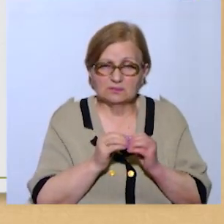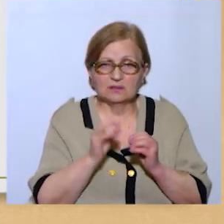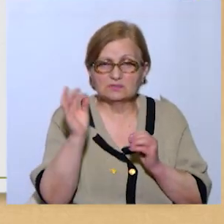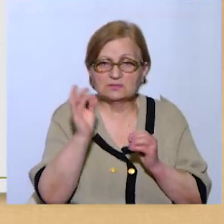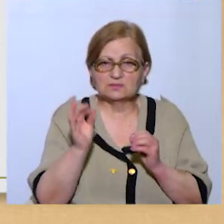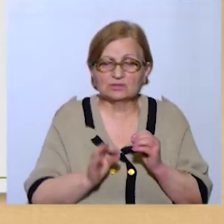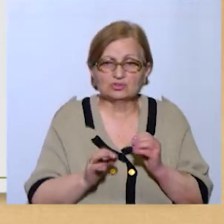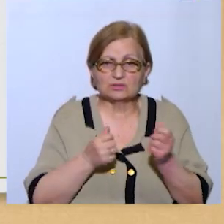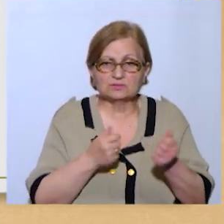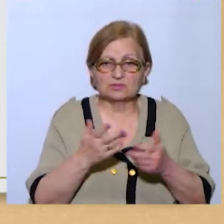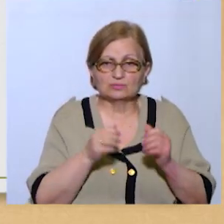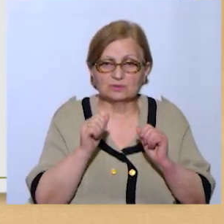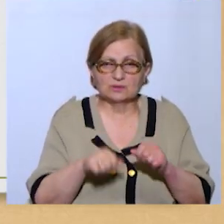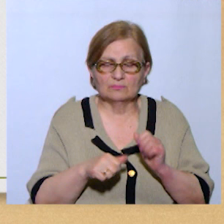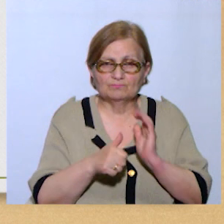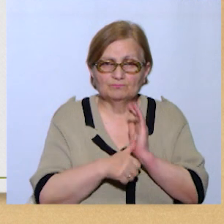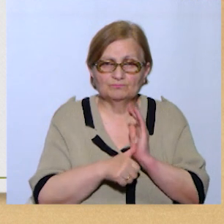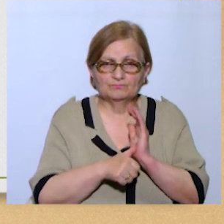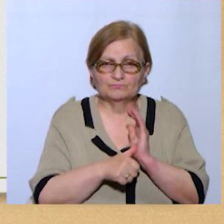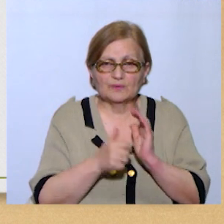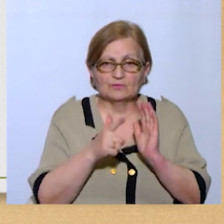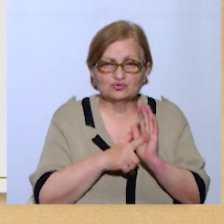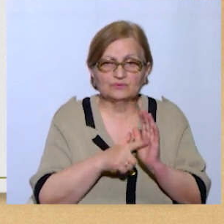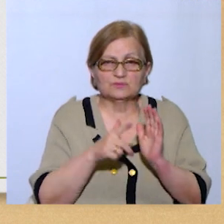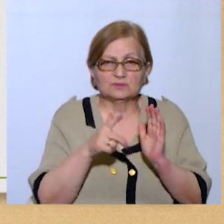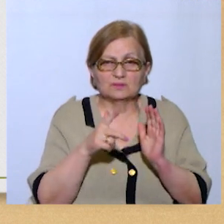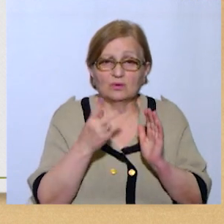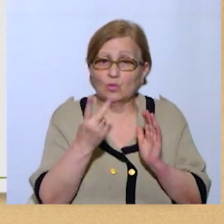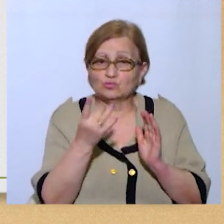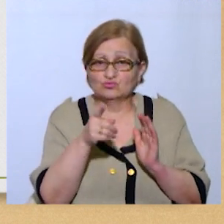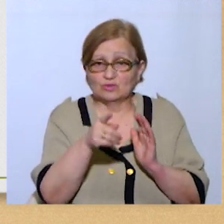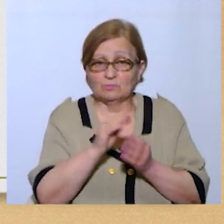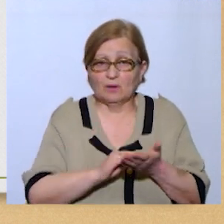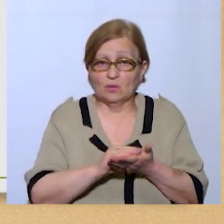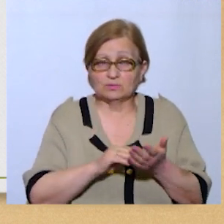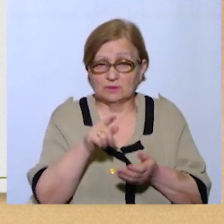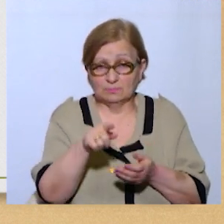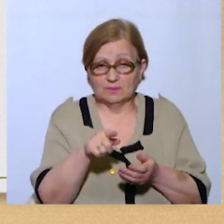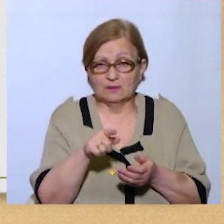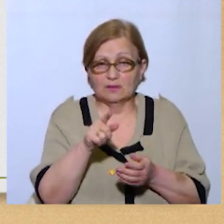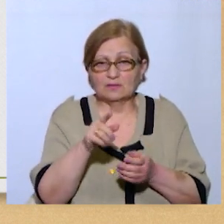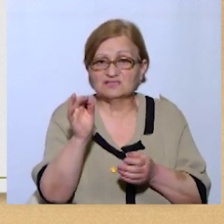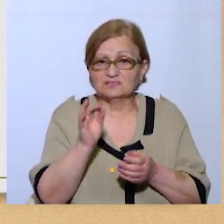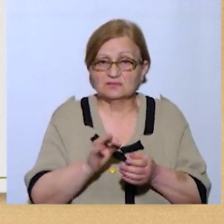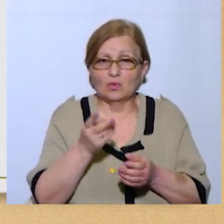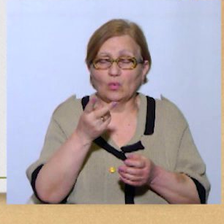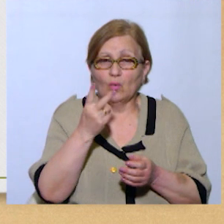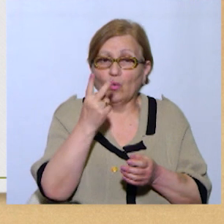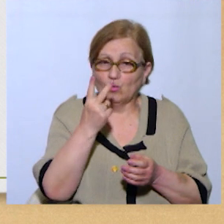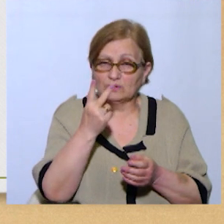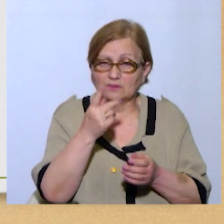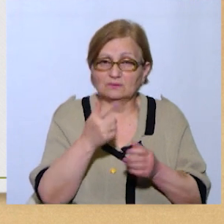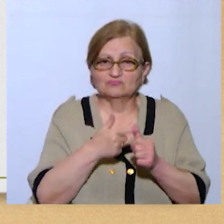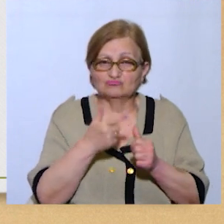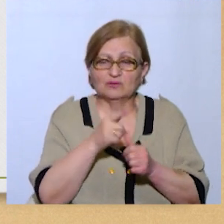სიხშირეთა დათვლა შეიძლება მაგალითად 6, 7 ორ-ორჯერ მეორდება, ესე იგი მათი სიხშირე არის 2 და